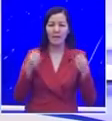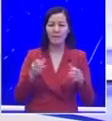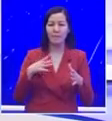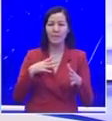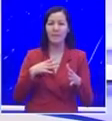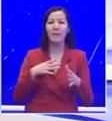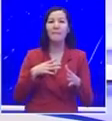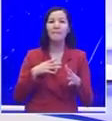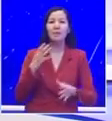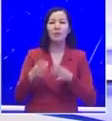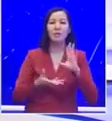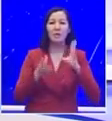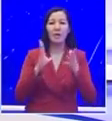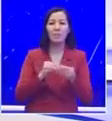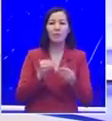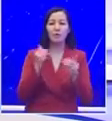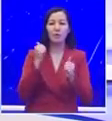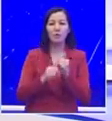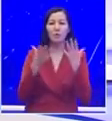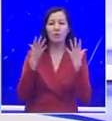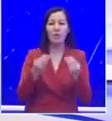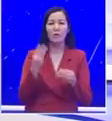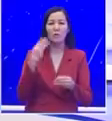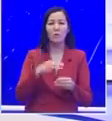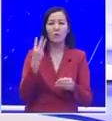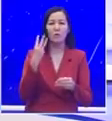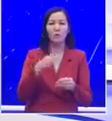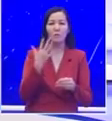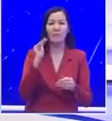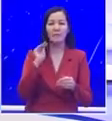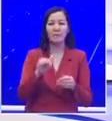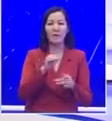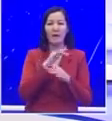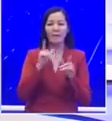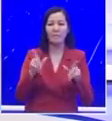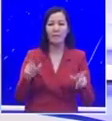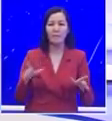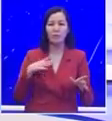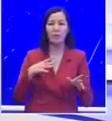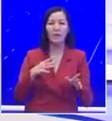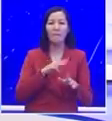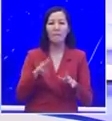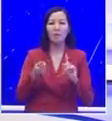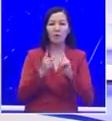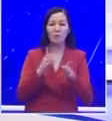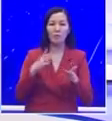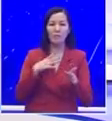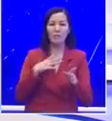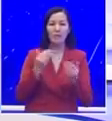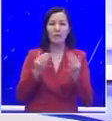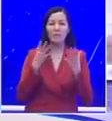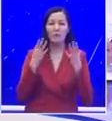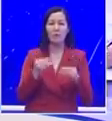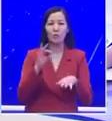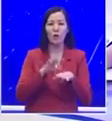қатарға қосылыпты. Жер жаһан бойынша күн сайын өсім 30-35 мыңнан асып тұр. Мәліметтер тіпті минут сайын өзгеріп жатыр. Қазіргі